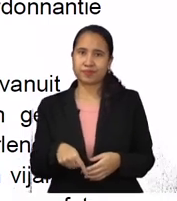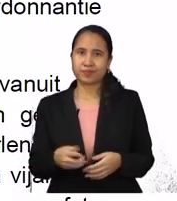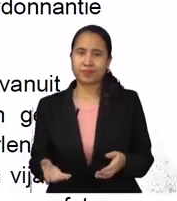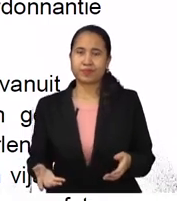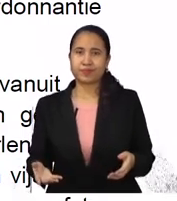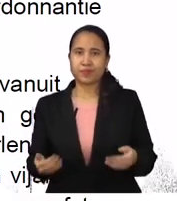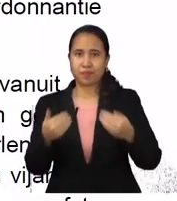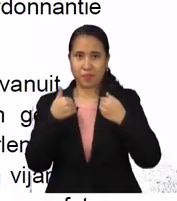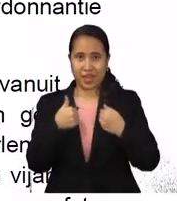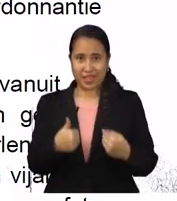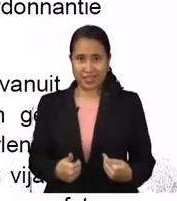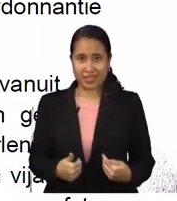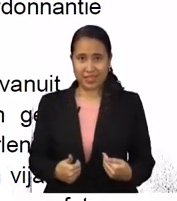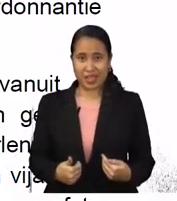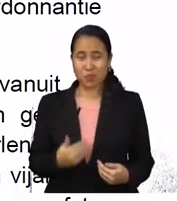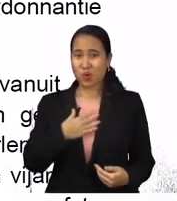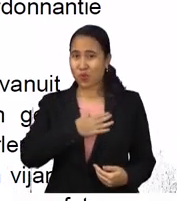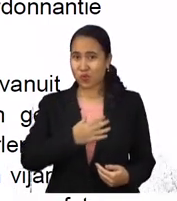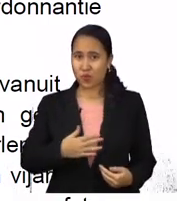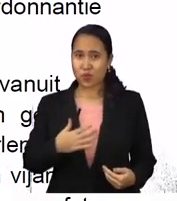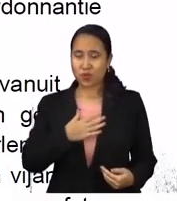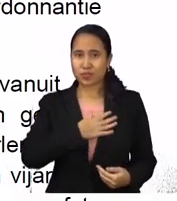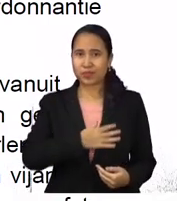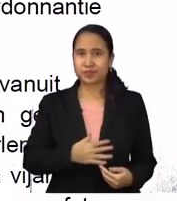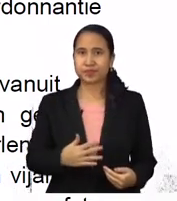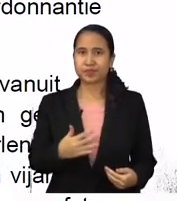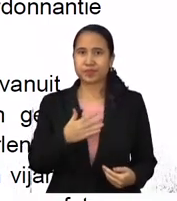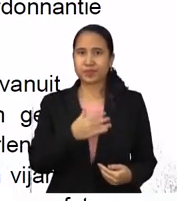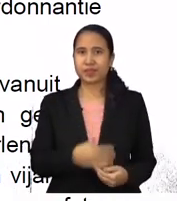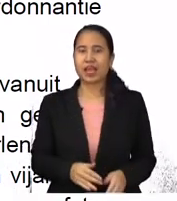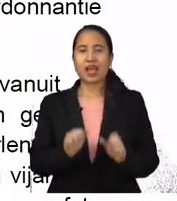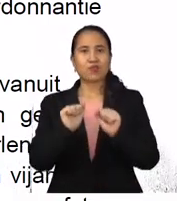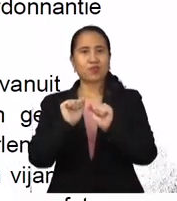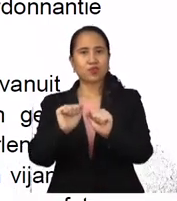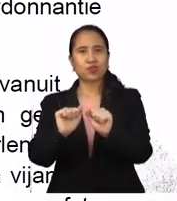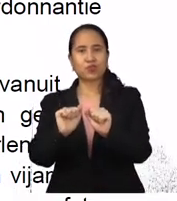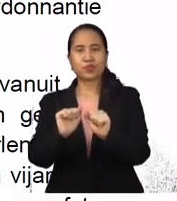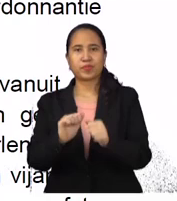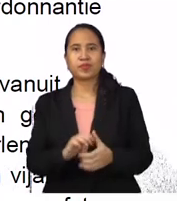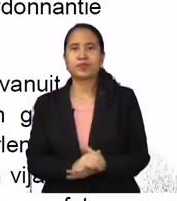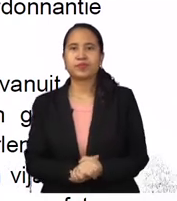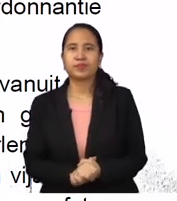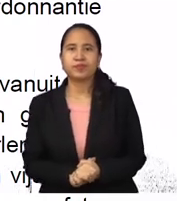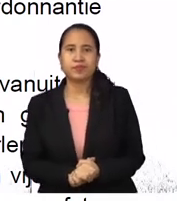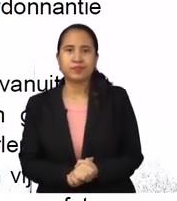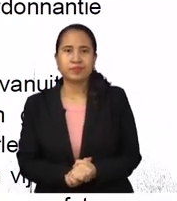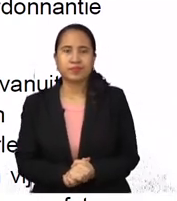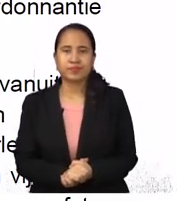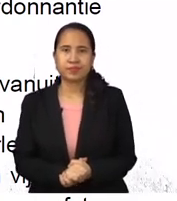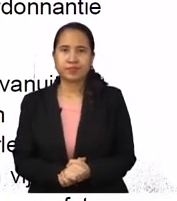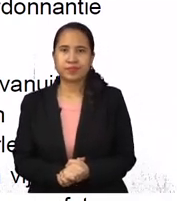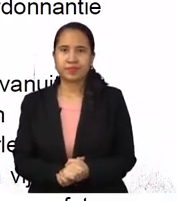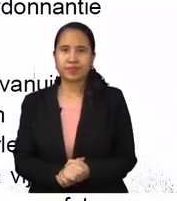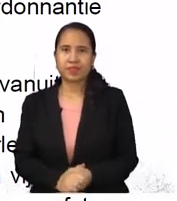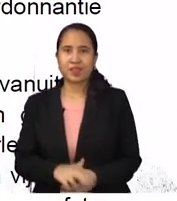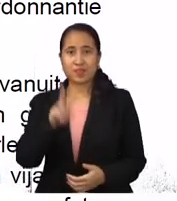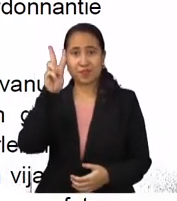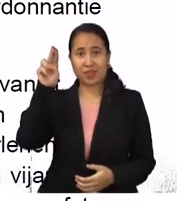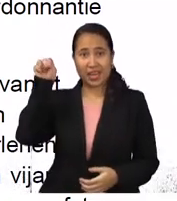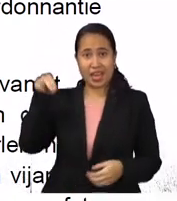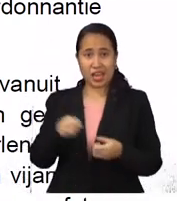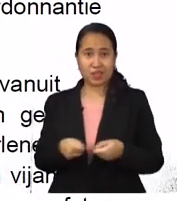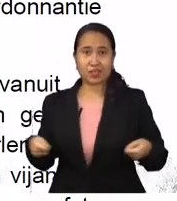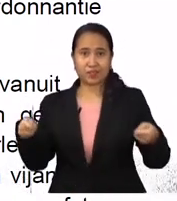civilians affected by armed conflict and to prevent future such abuses. De Verenigde Naties geeft hiermee aan